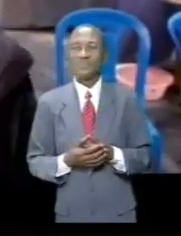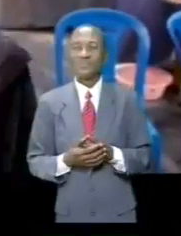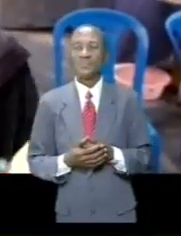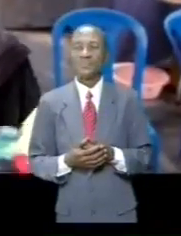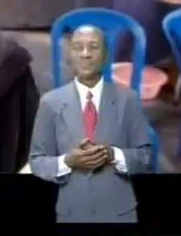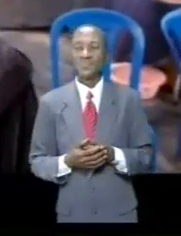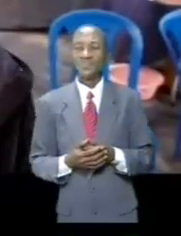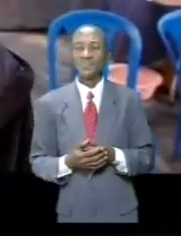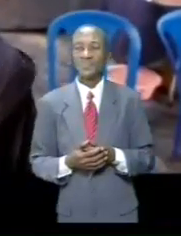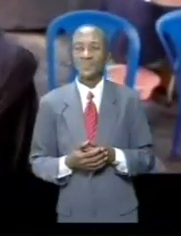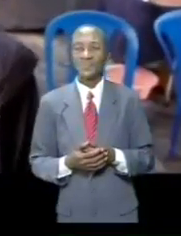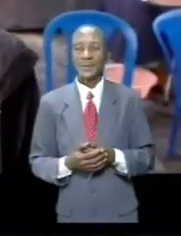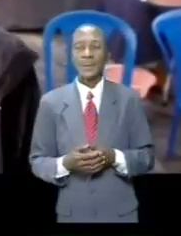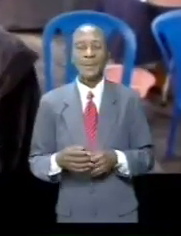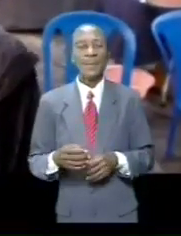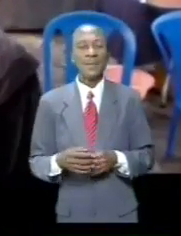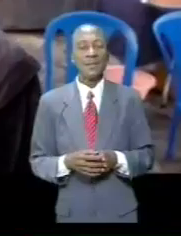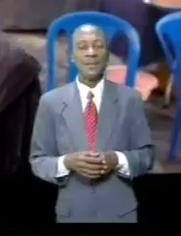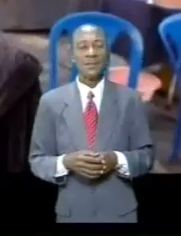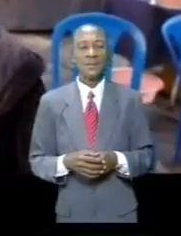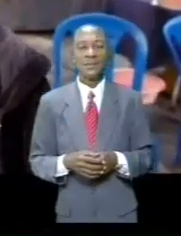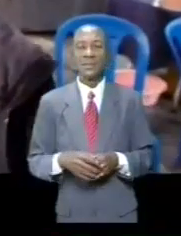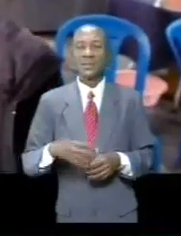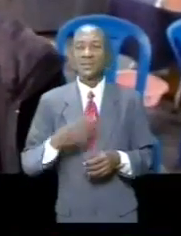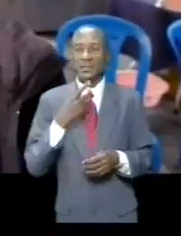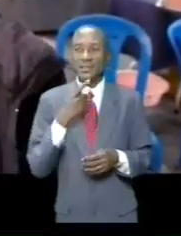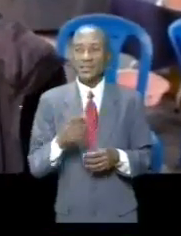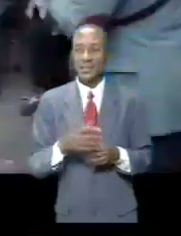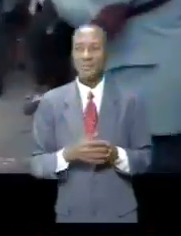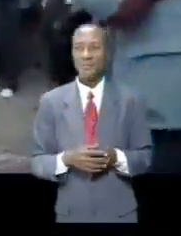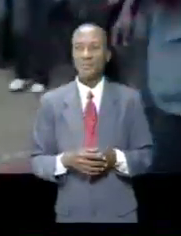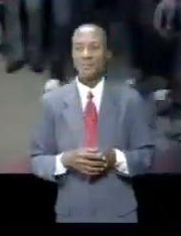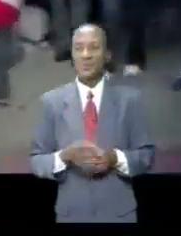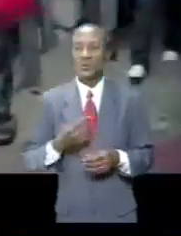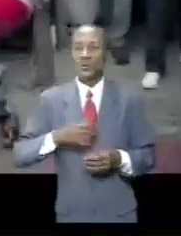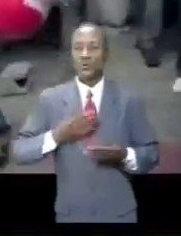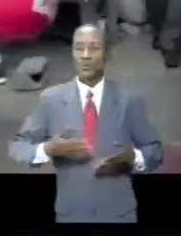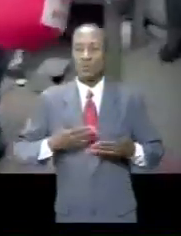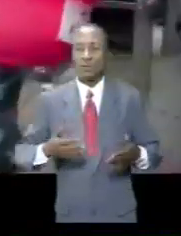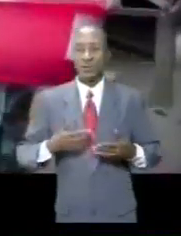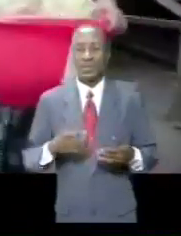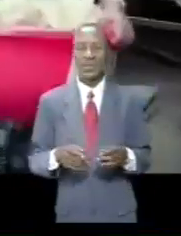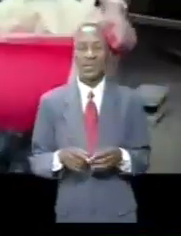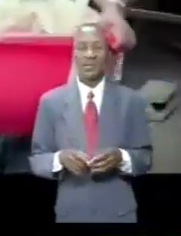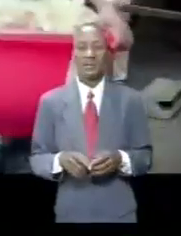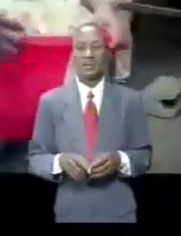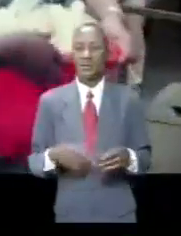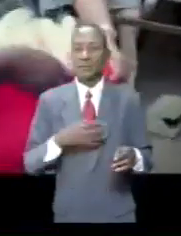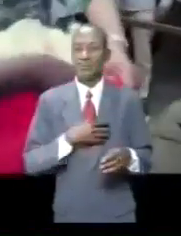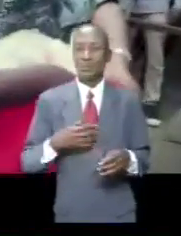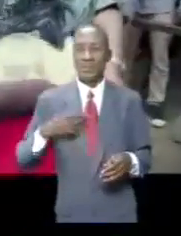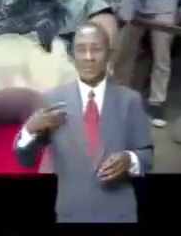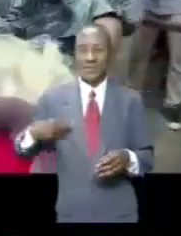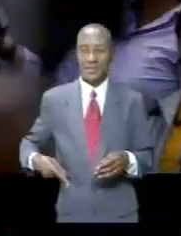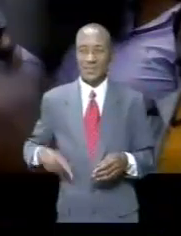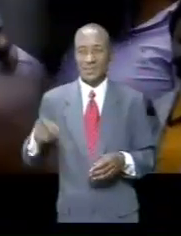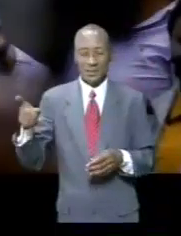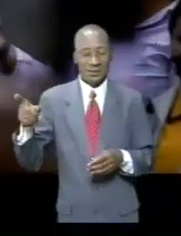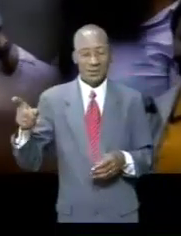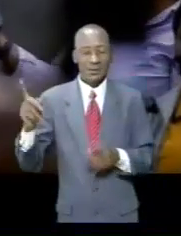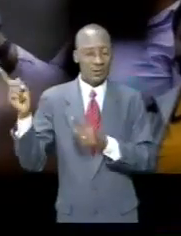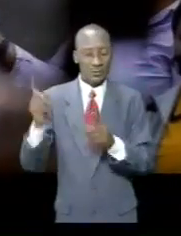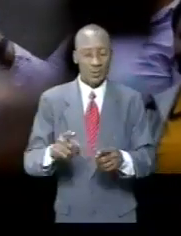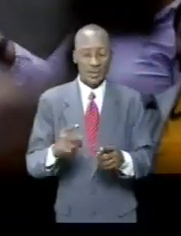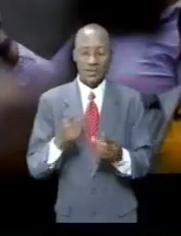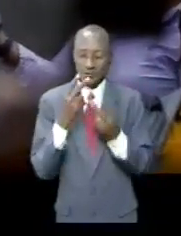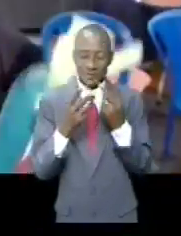Je suis très contente de recevoir ces pains de la part de la première dame. Que Dieu la bénisse. J'espère qu'elle reviendra nous voir de